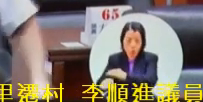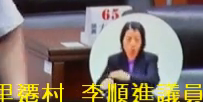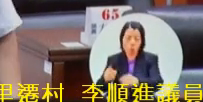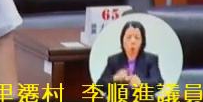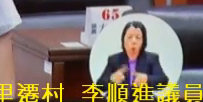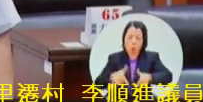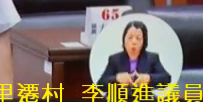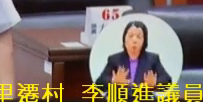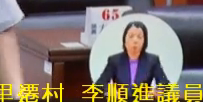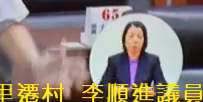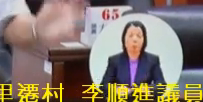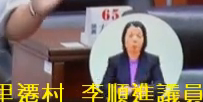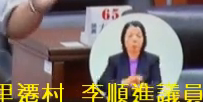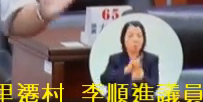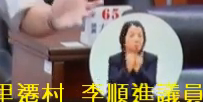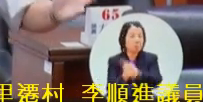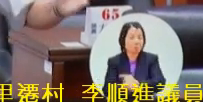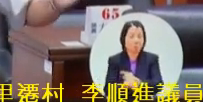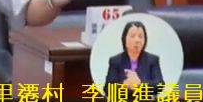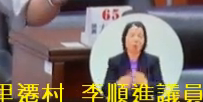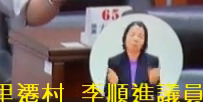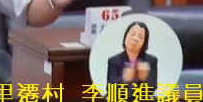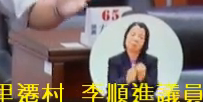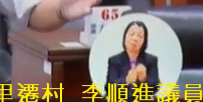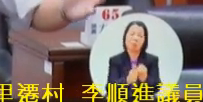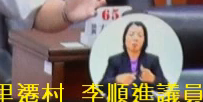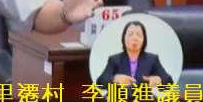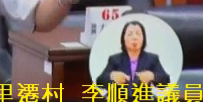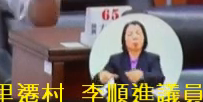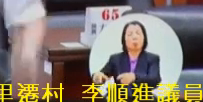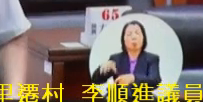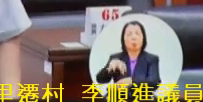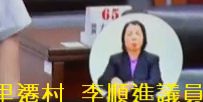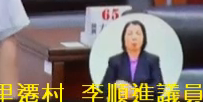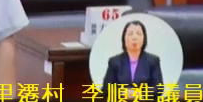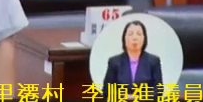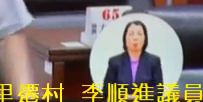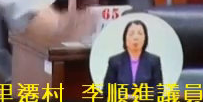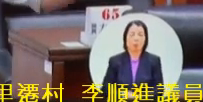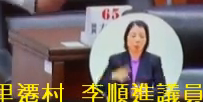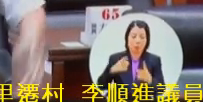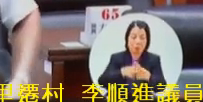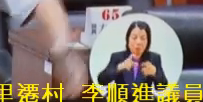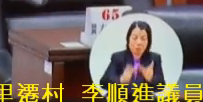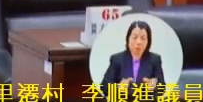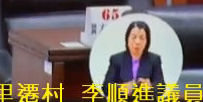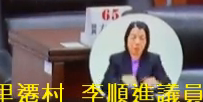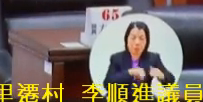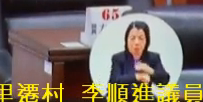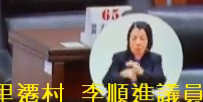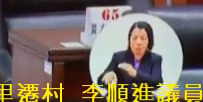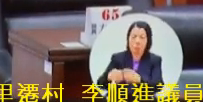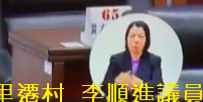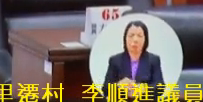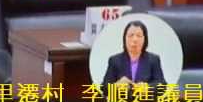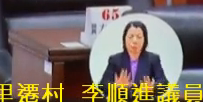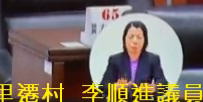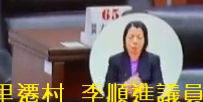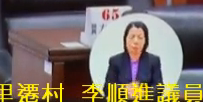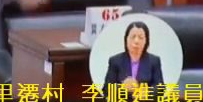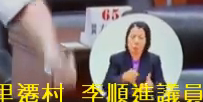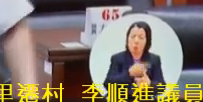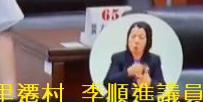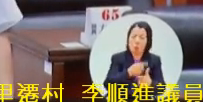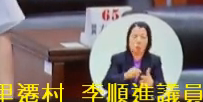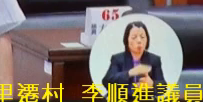地方，我们的小港空运仓储园区 A 区解编现在当工厂 ，B 区、C 区、